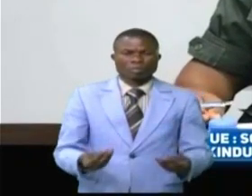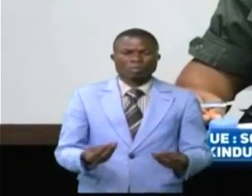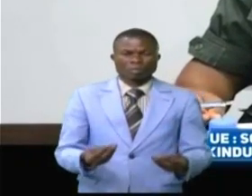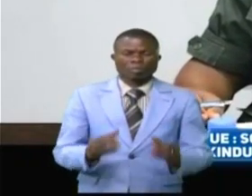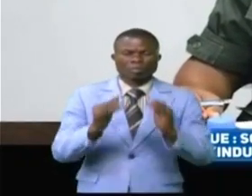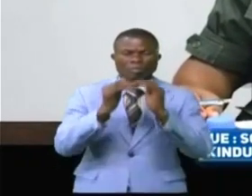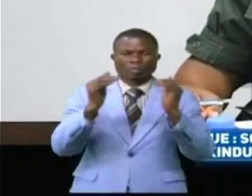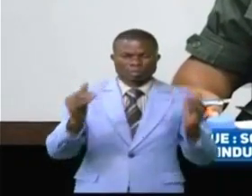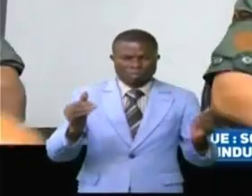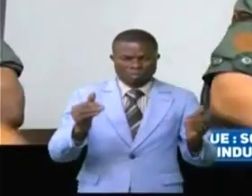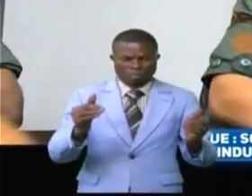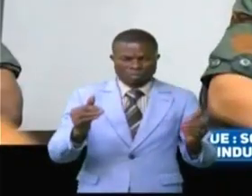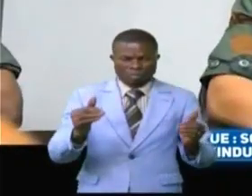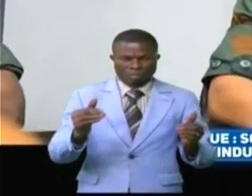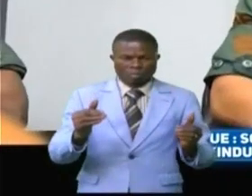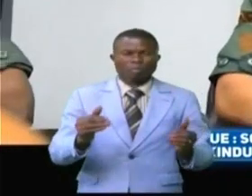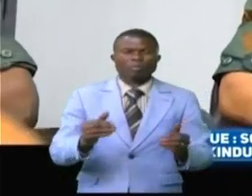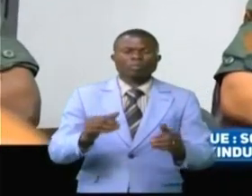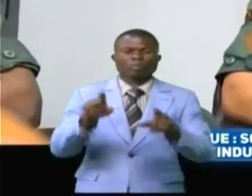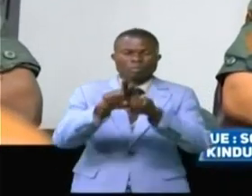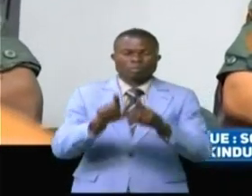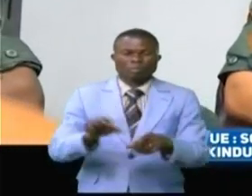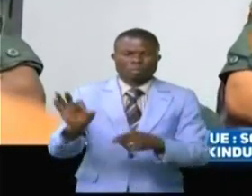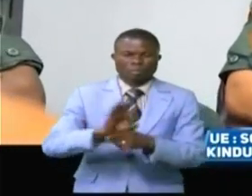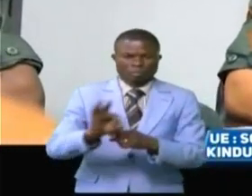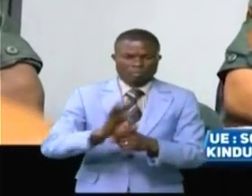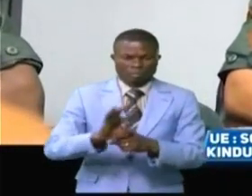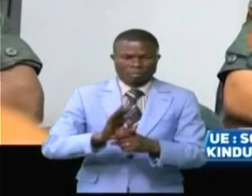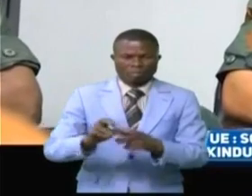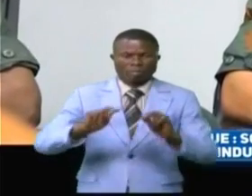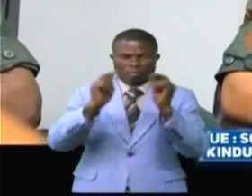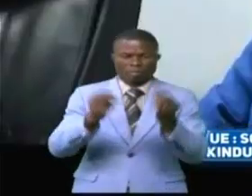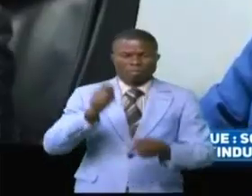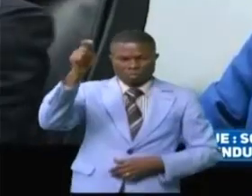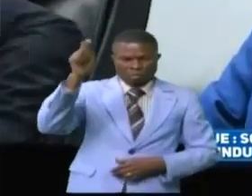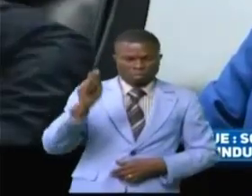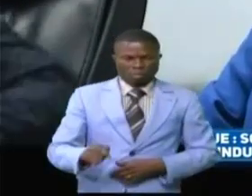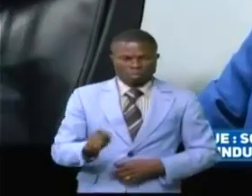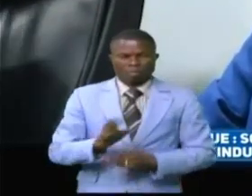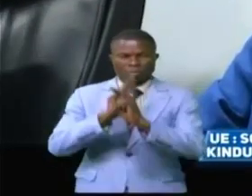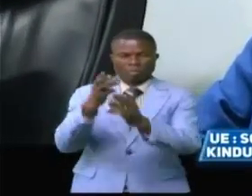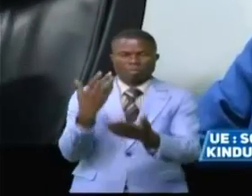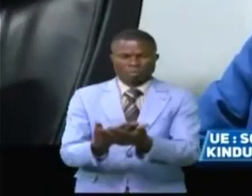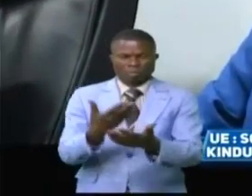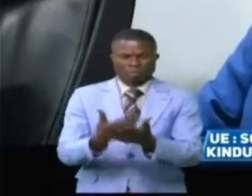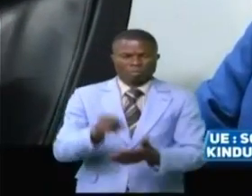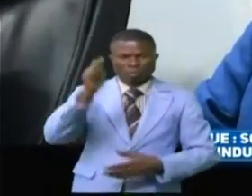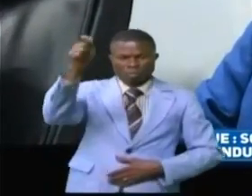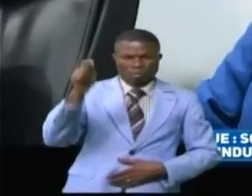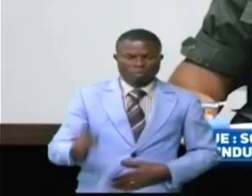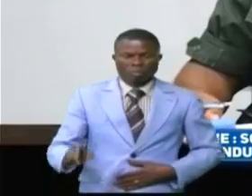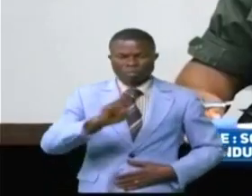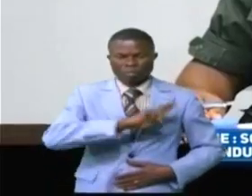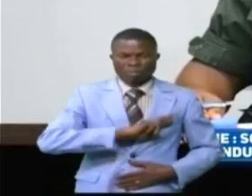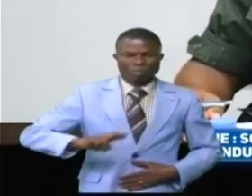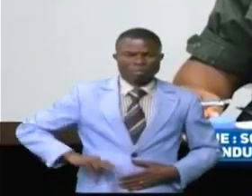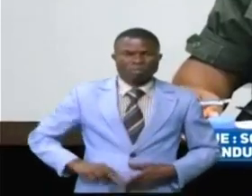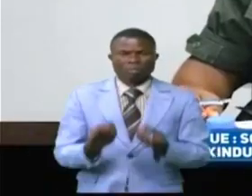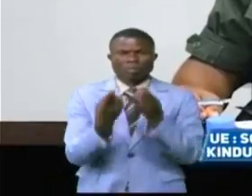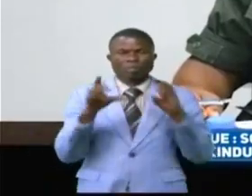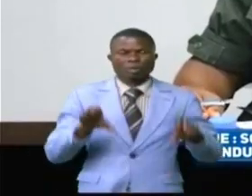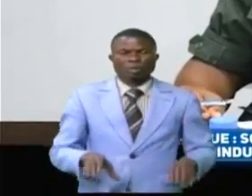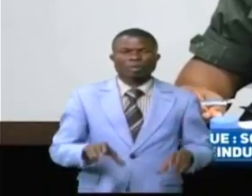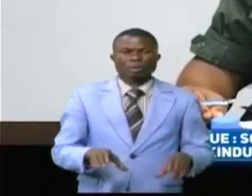paix relative à la formation de la brigade de réaction rapide des forces armées de la République démocratique du